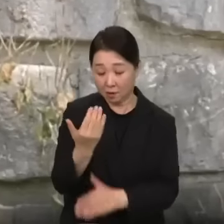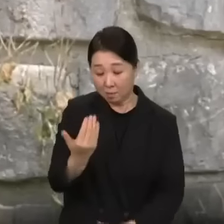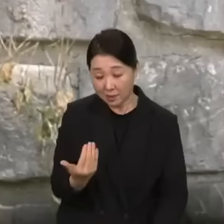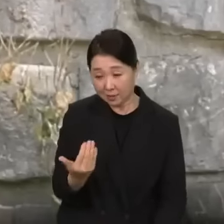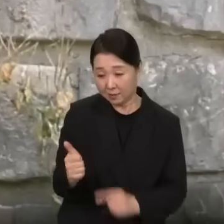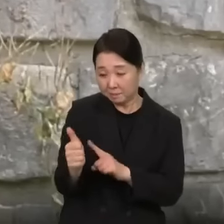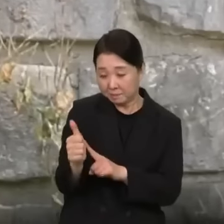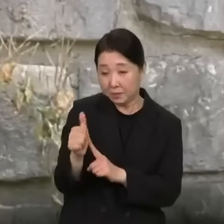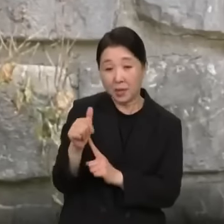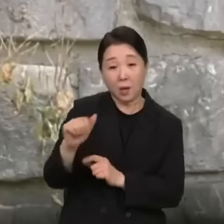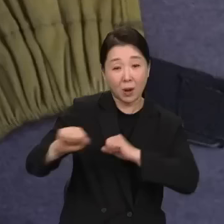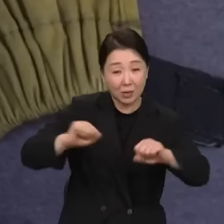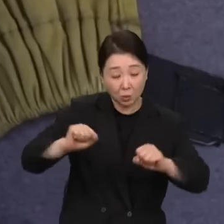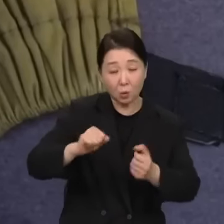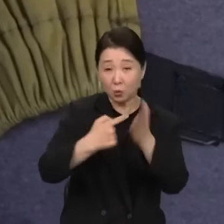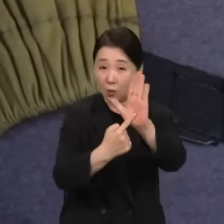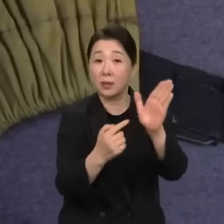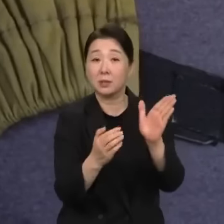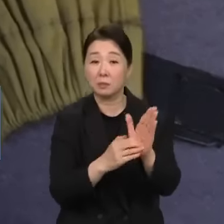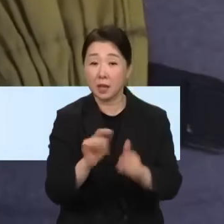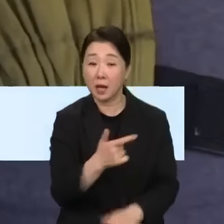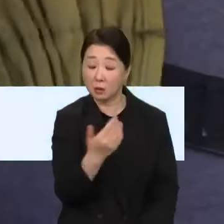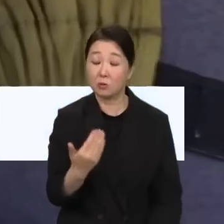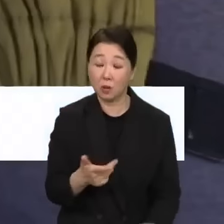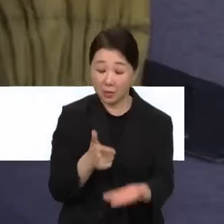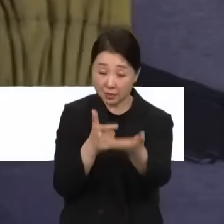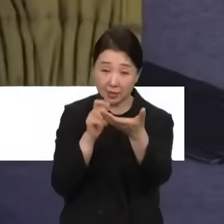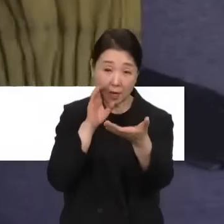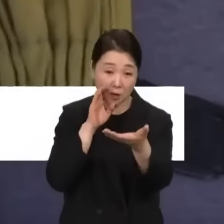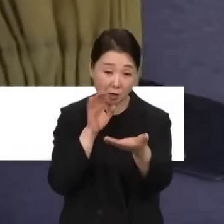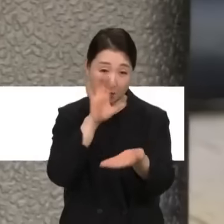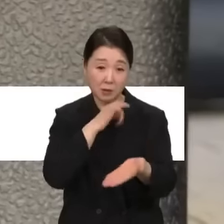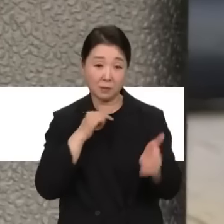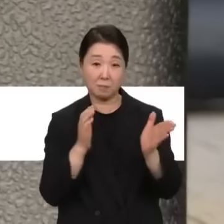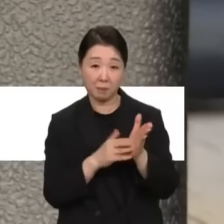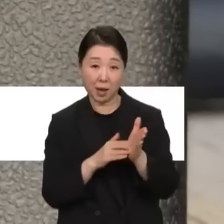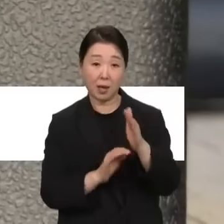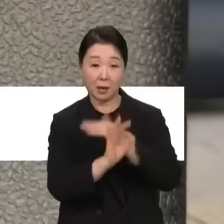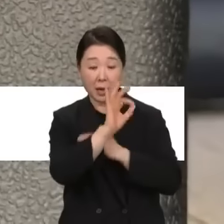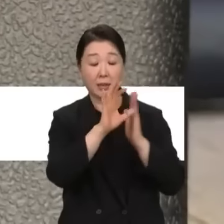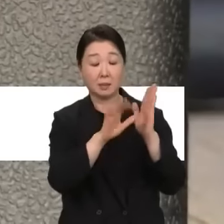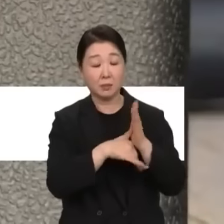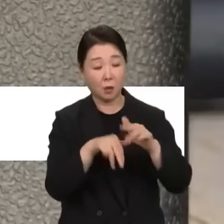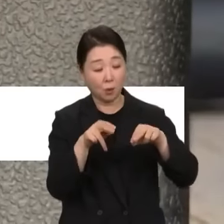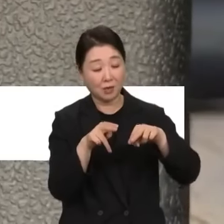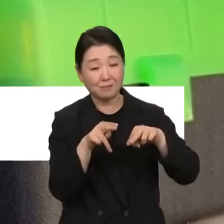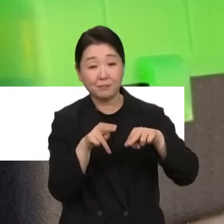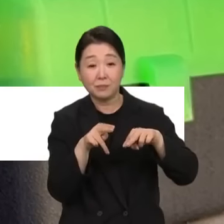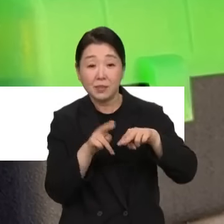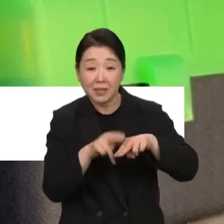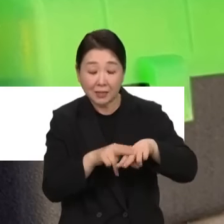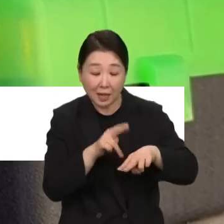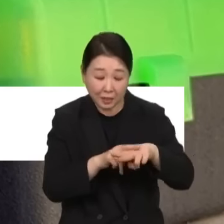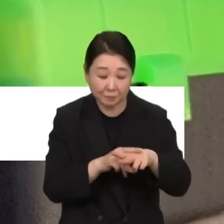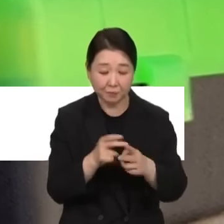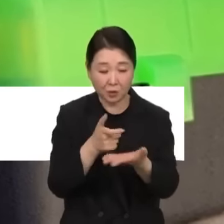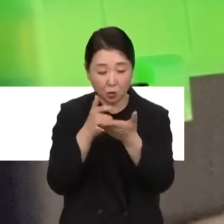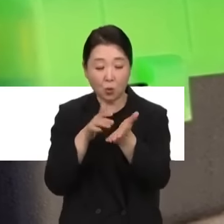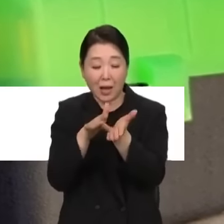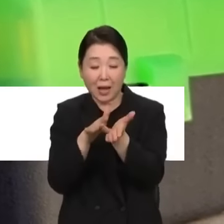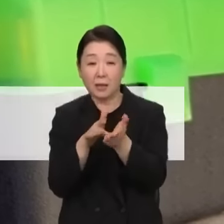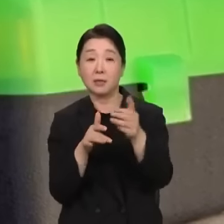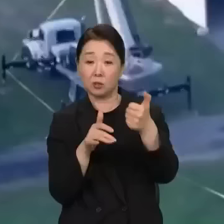행적을 공개했습니다. 하루 전 사격클럽에서 연습을 하고 당일 오전엔 사다리와 총알 50발을 구매했다고